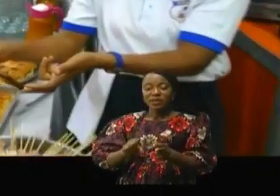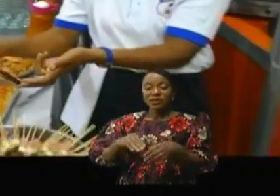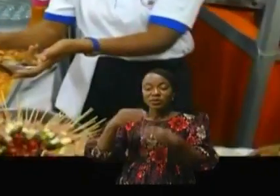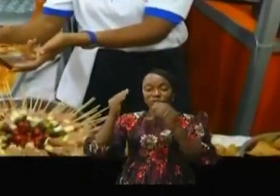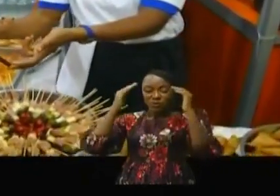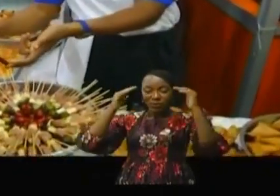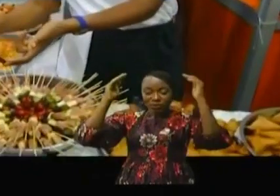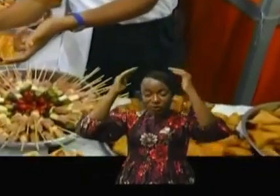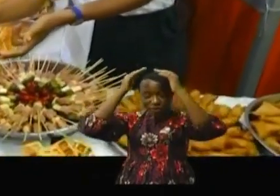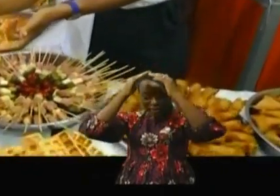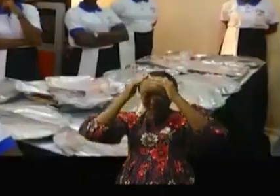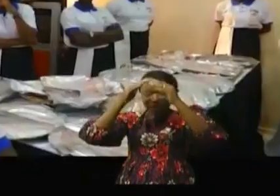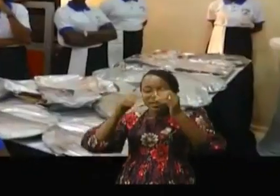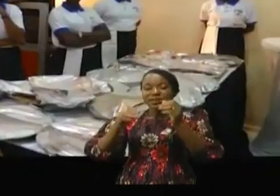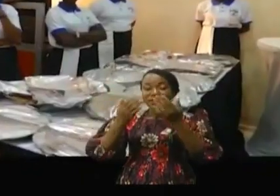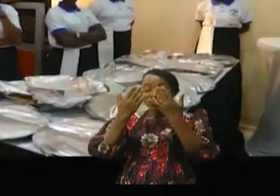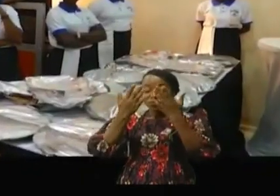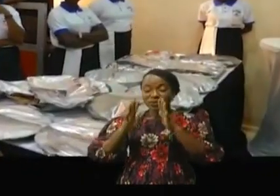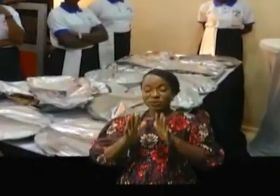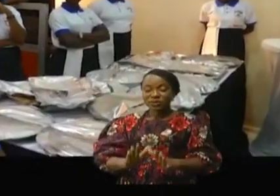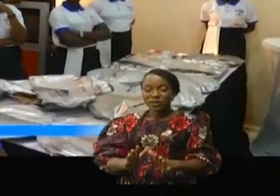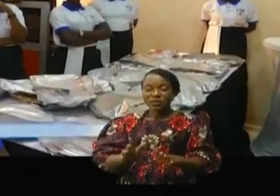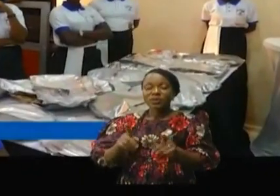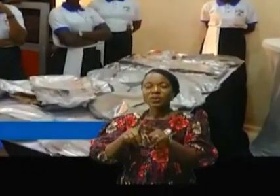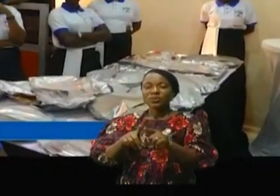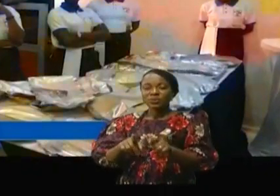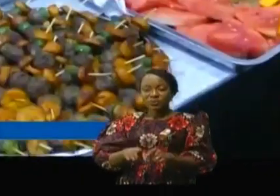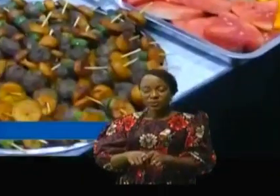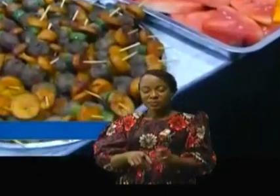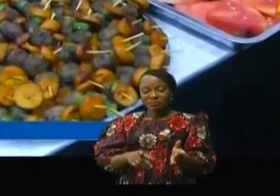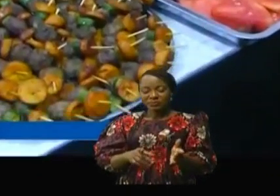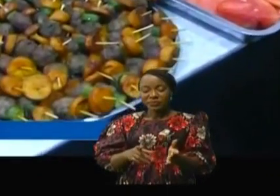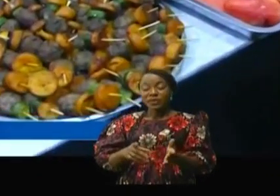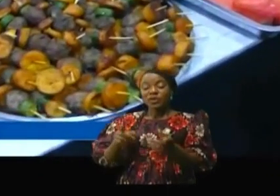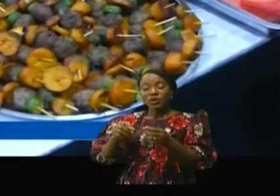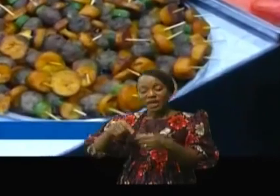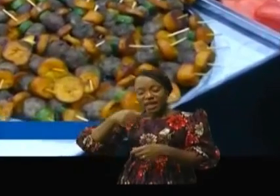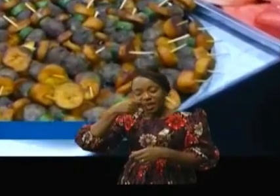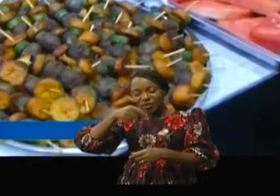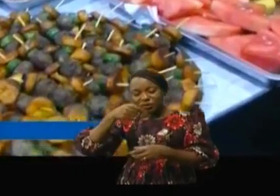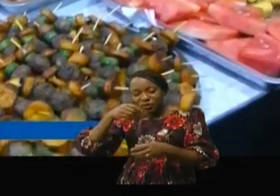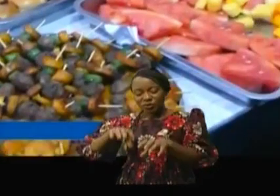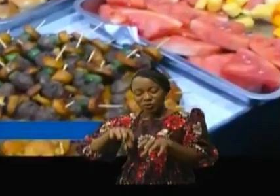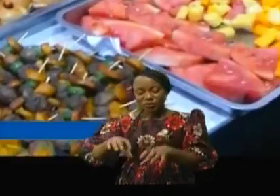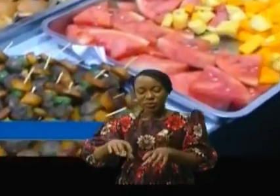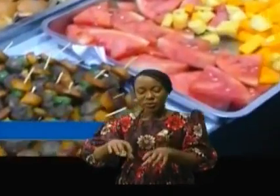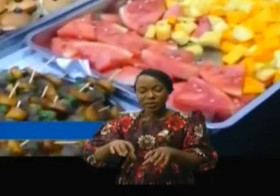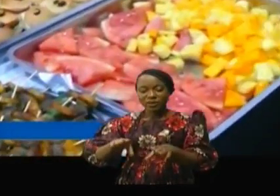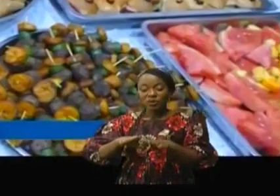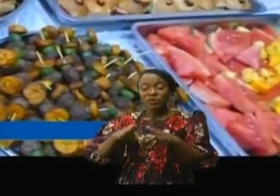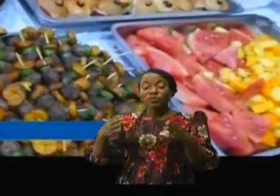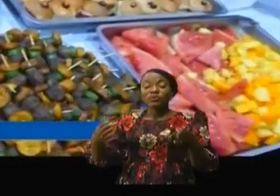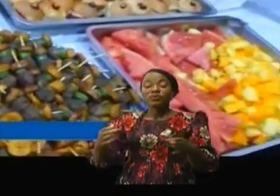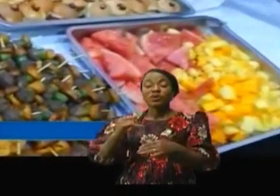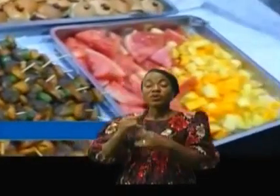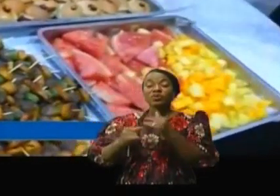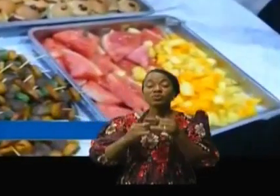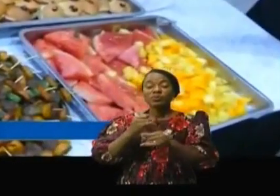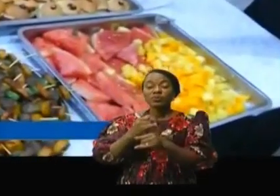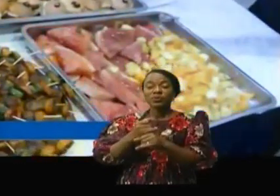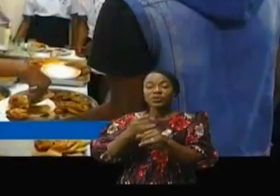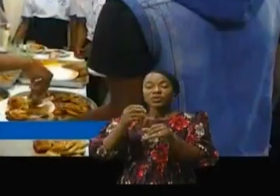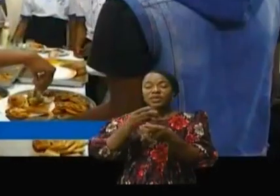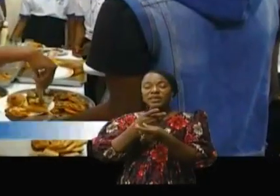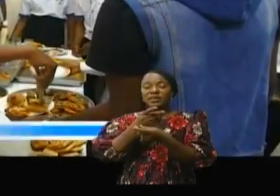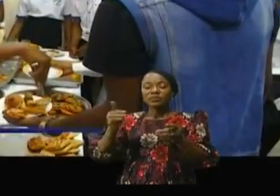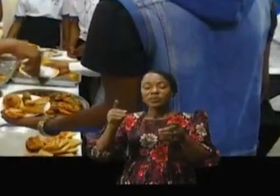grades académiques des étudiants de cette alma mater. La gastronomie congolaise s'ouvre au monde, c'est la République